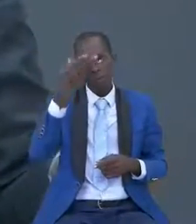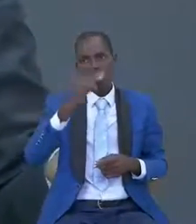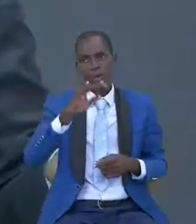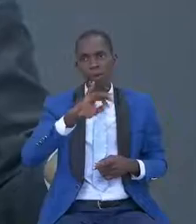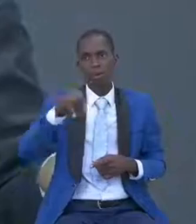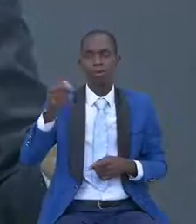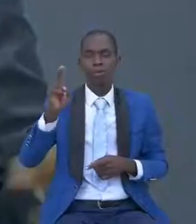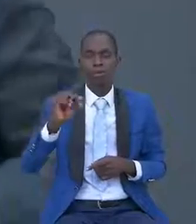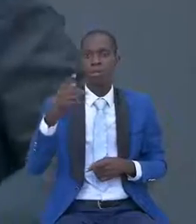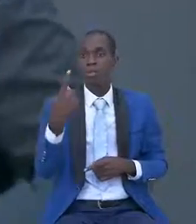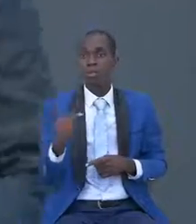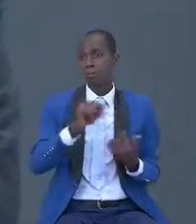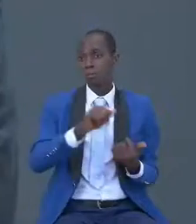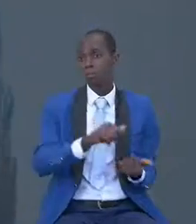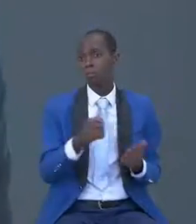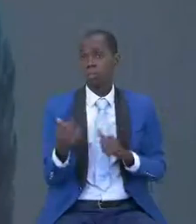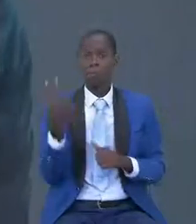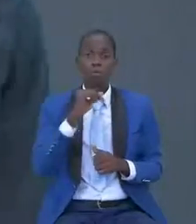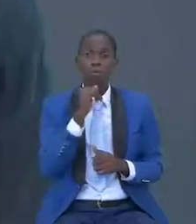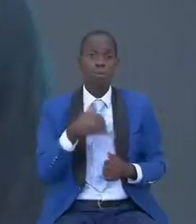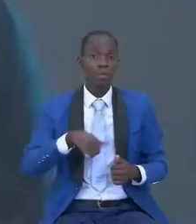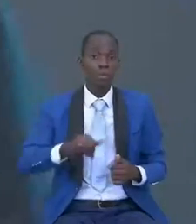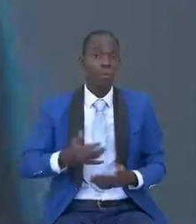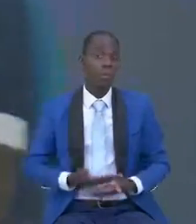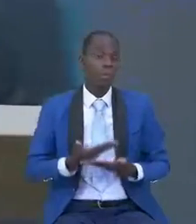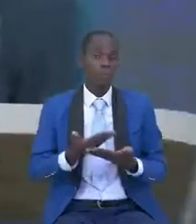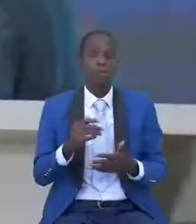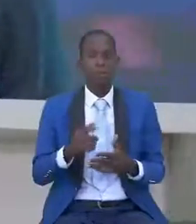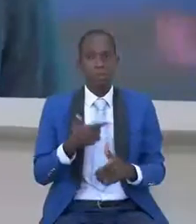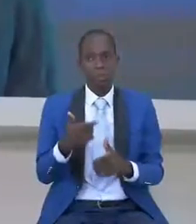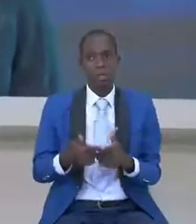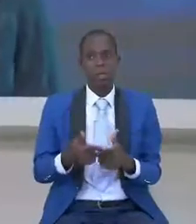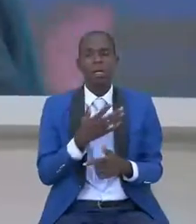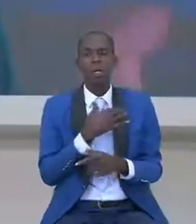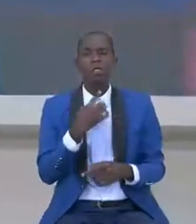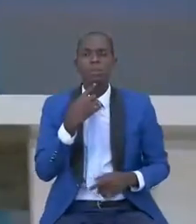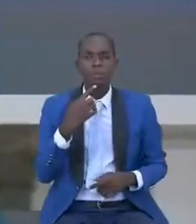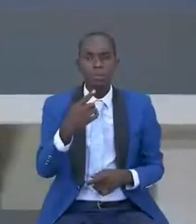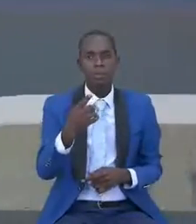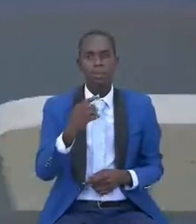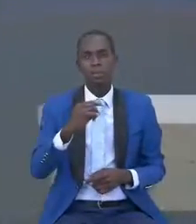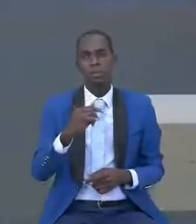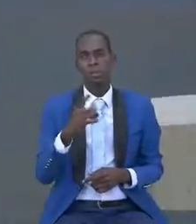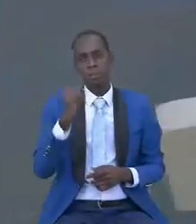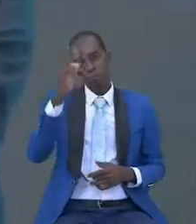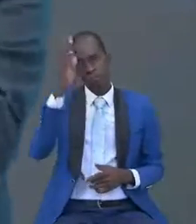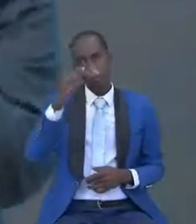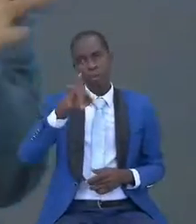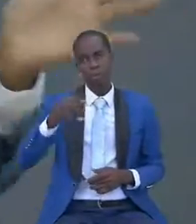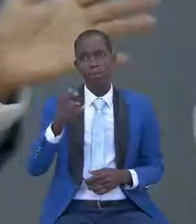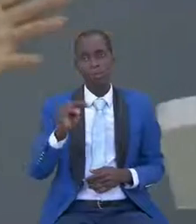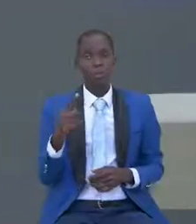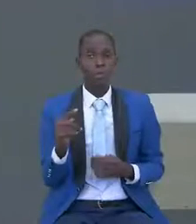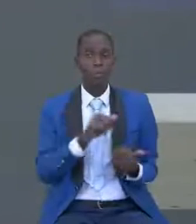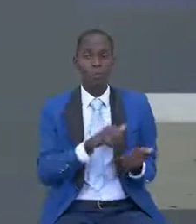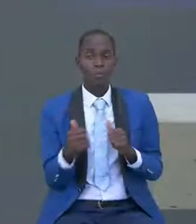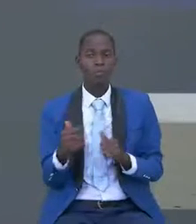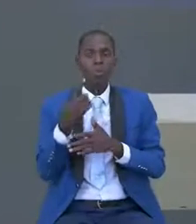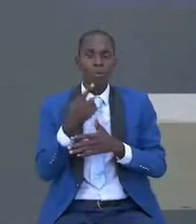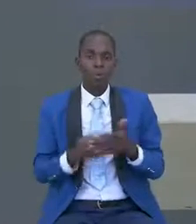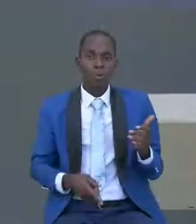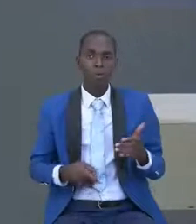Jean-Baptiste. Il n'était pas encore né. Et lui a dit ce que Dieu fera. Après cela, il